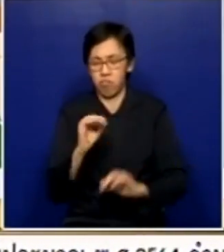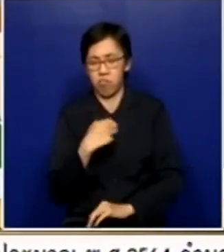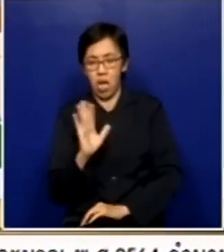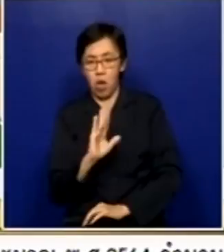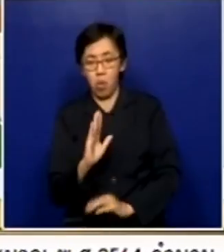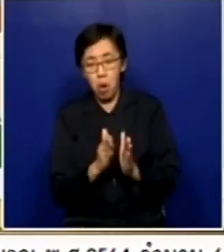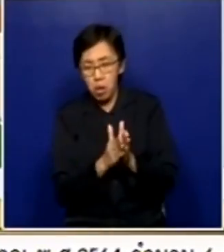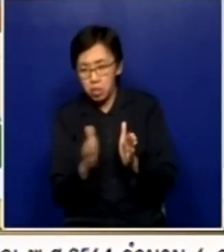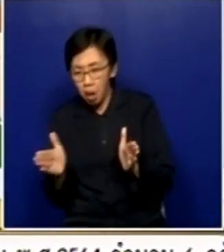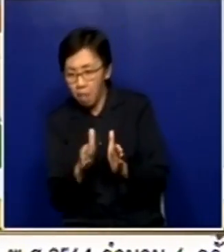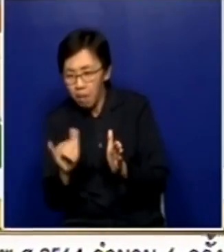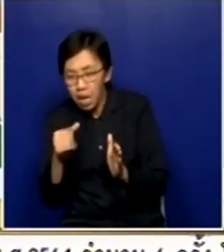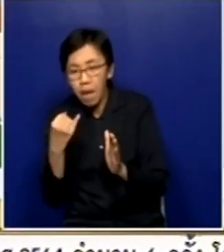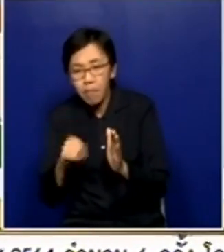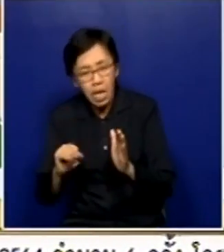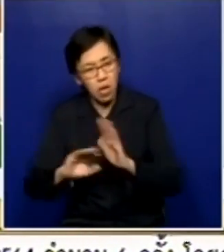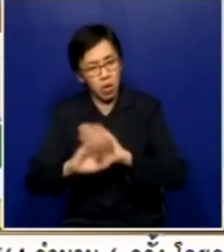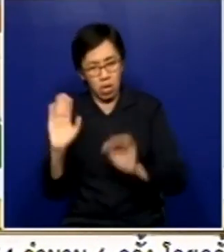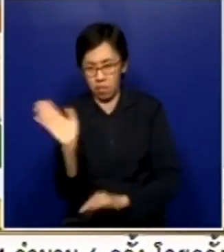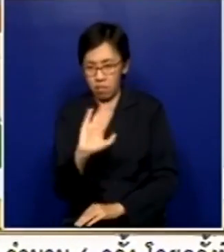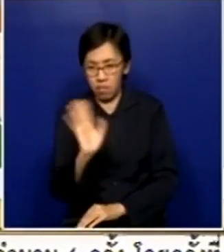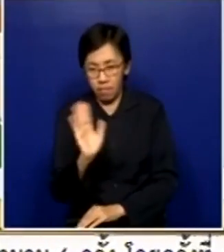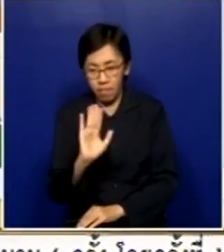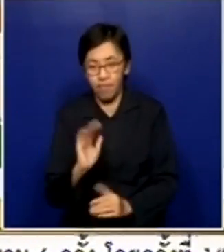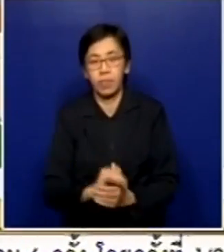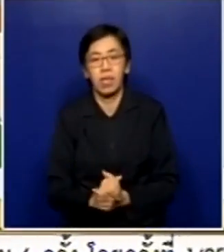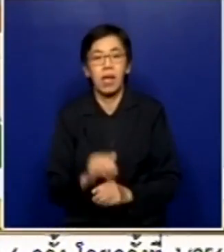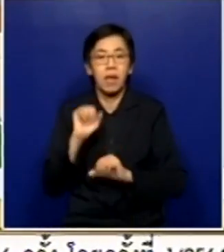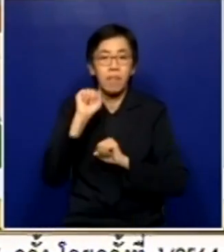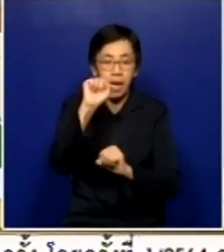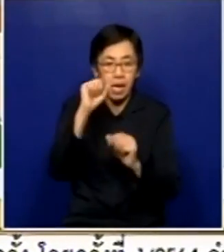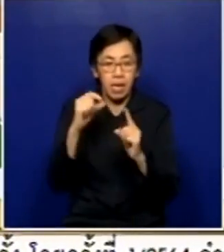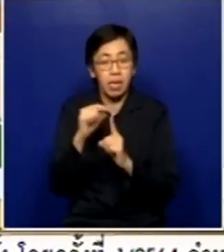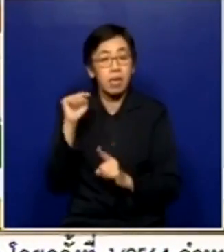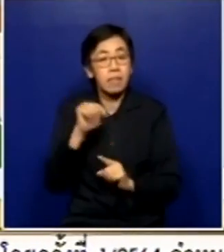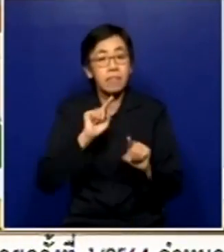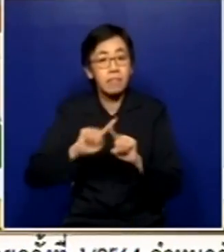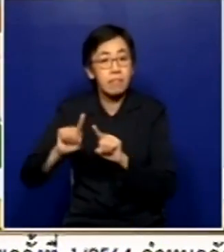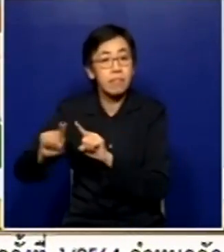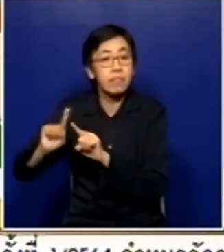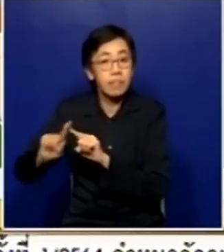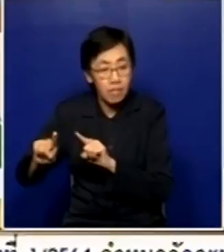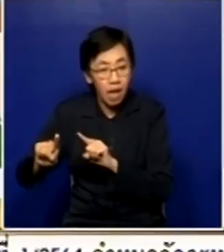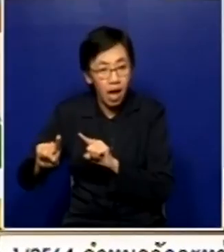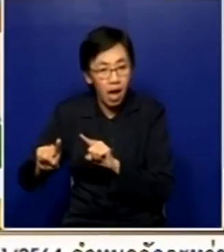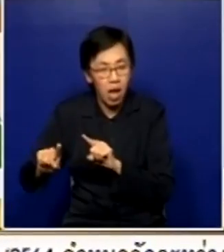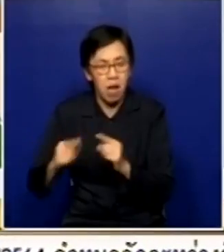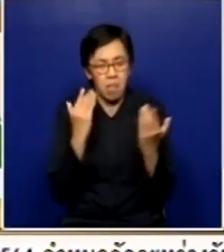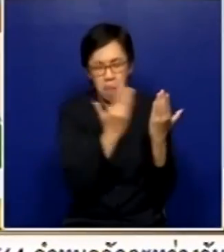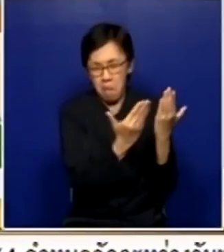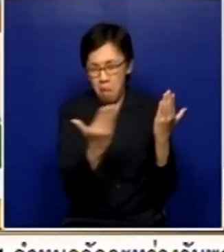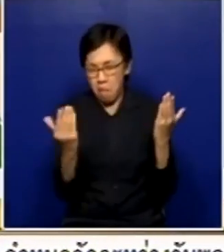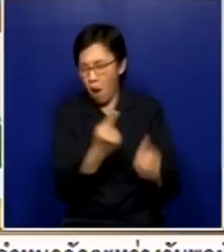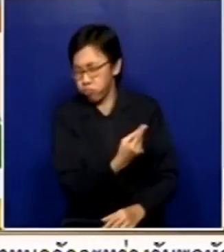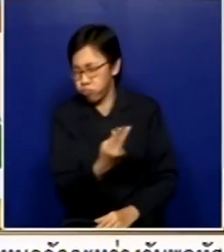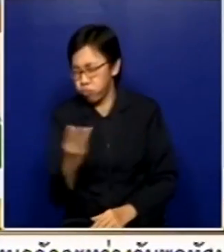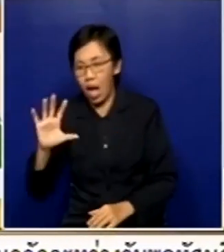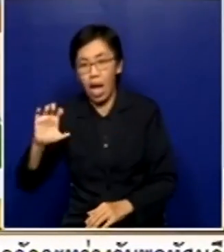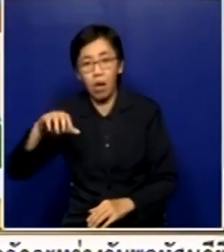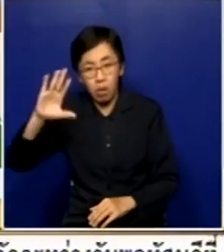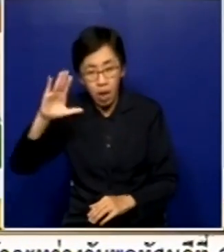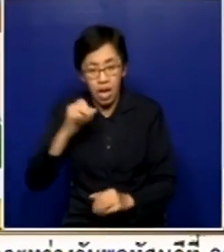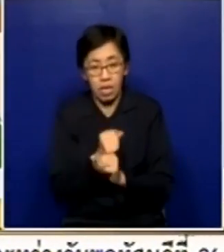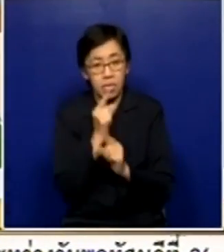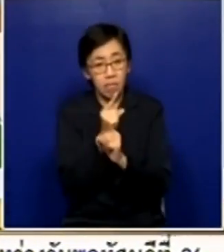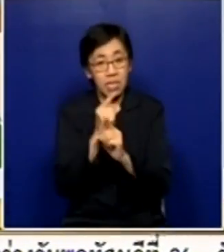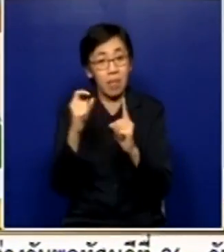ขึ้นต่อไปในอนาคตรวมทั้งคุ้มครองประกาศและคำสั่งที่ออกมา 500กว่าฉบับและการปฏิบัติตามคำ